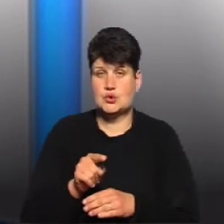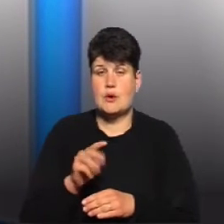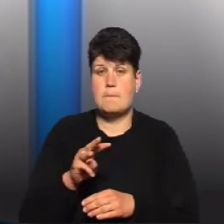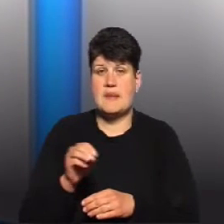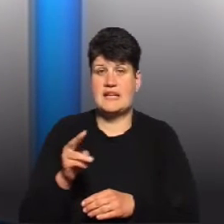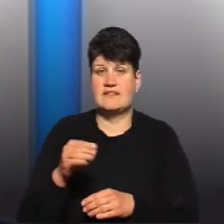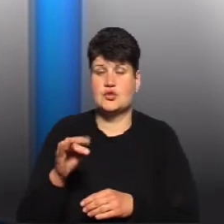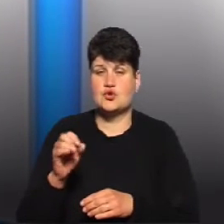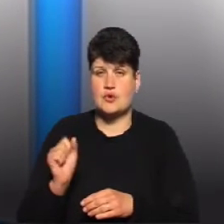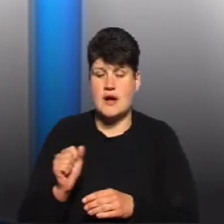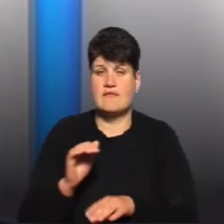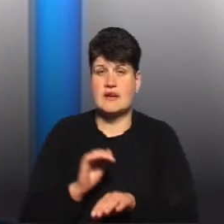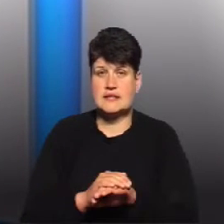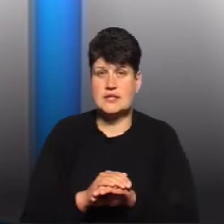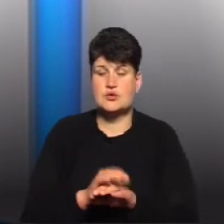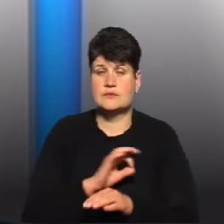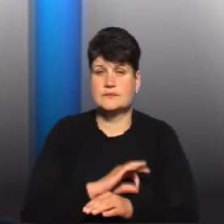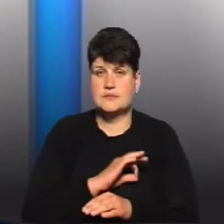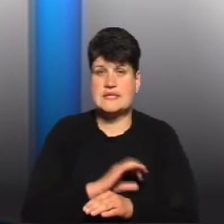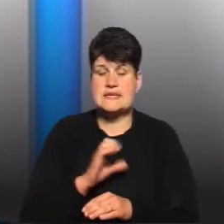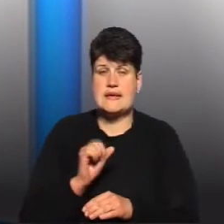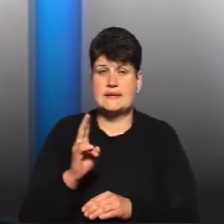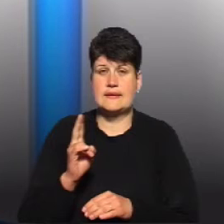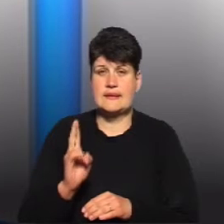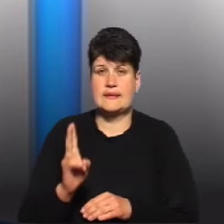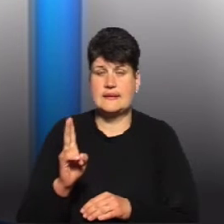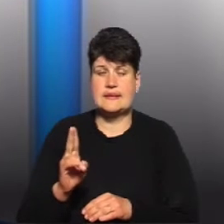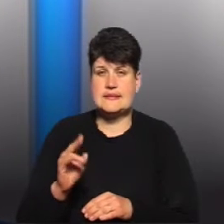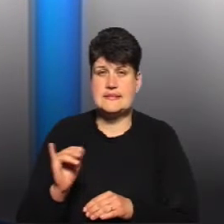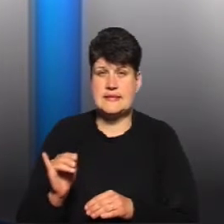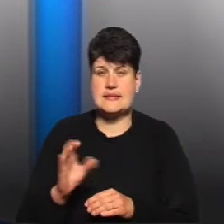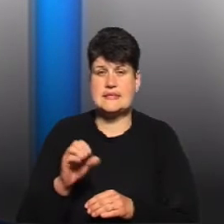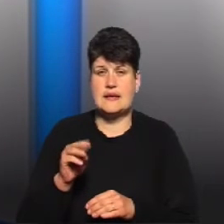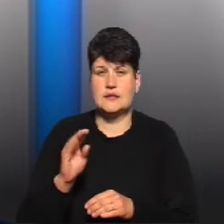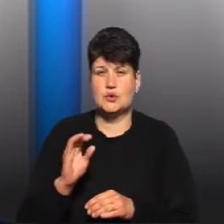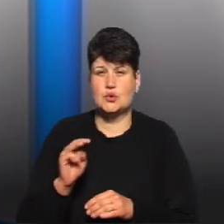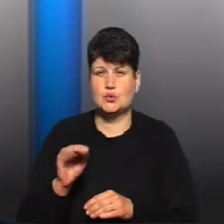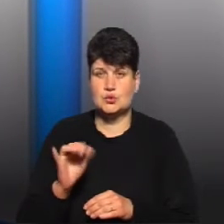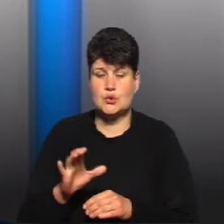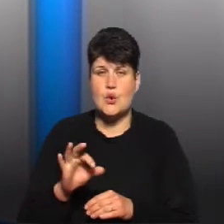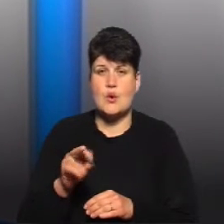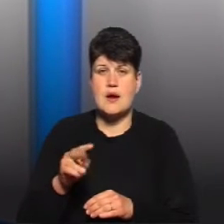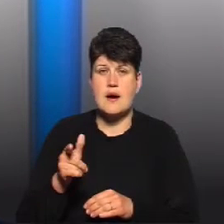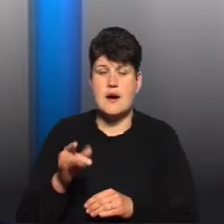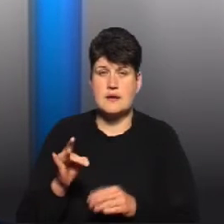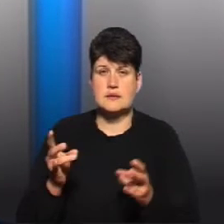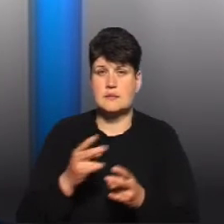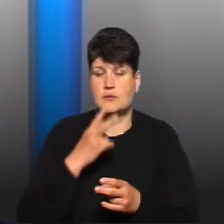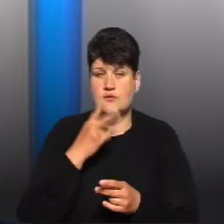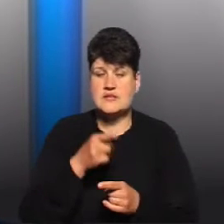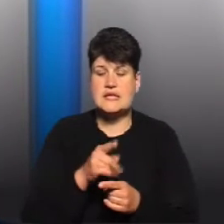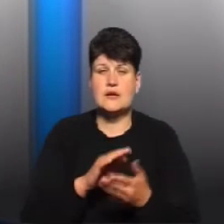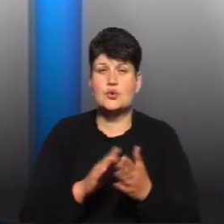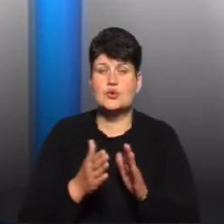фактично застосовані певні санкції, фактично статус олігарха, так? Але потрібно подивитися, знову ж таки, на його статки, на його,